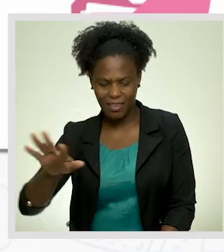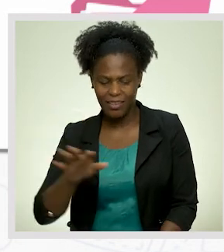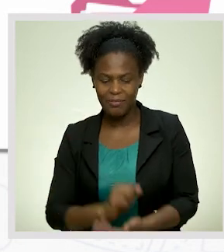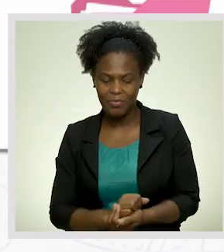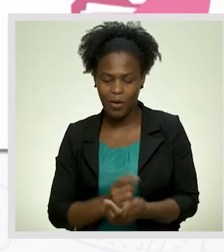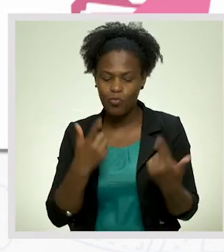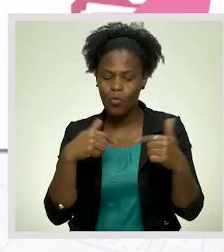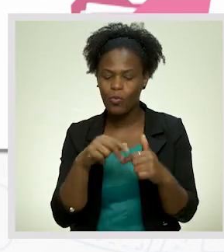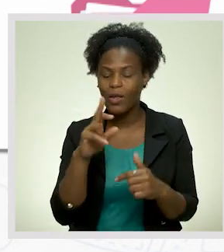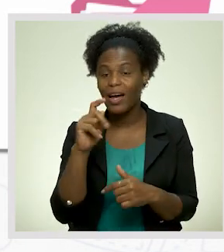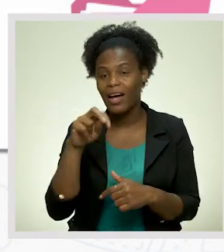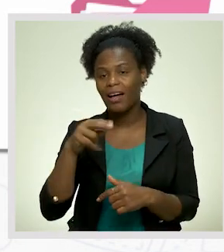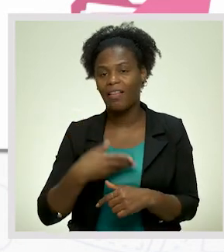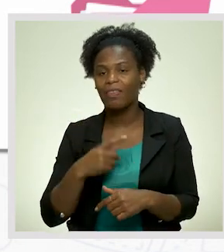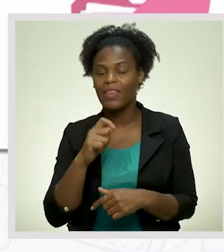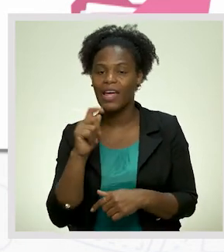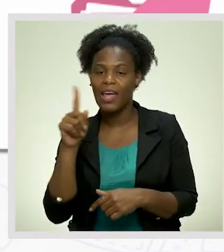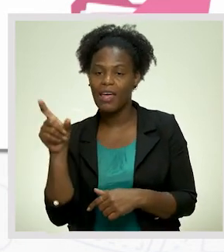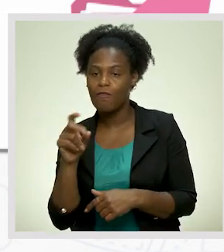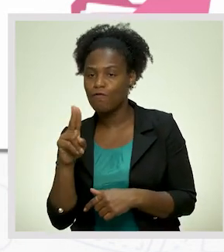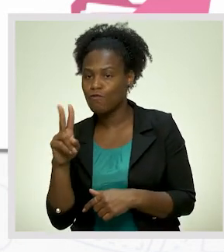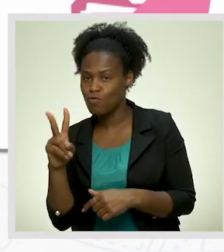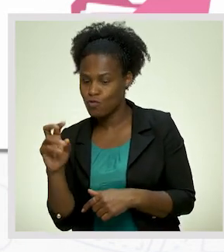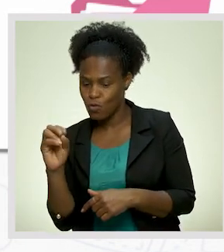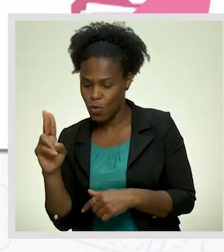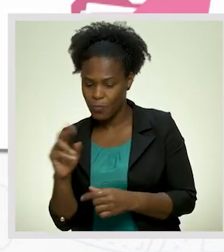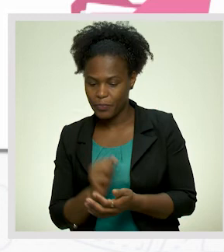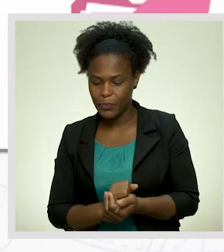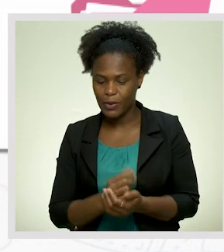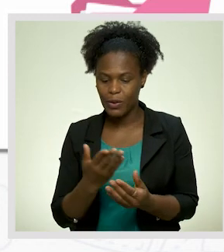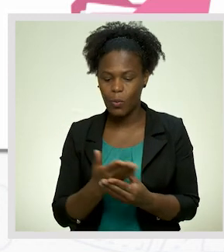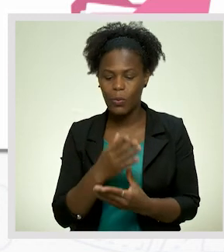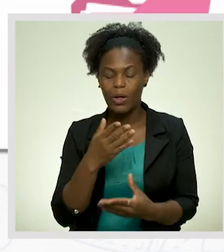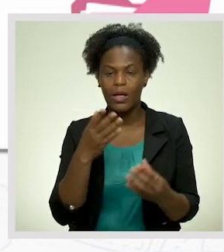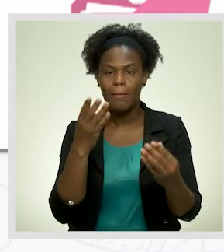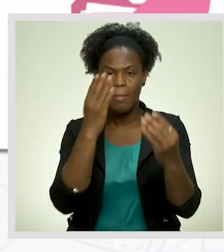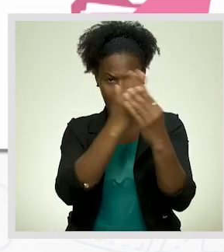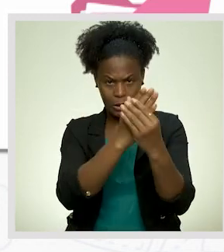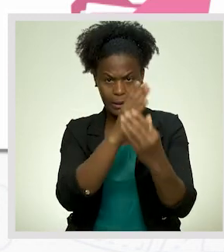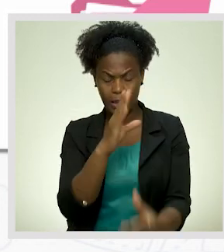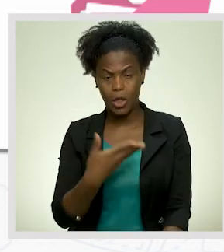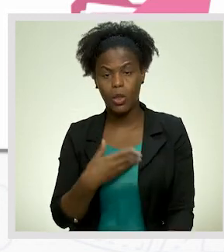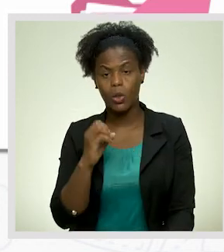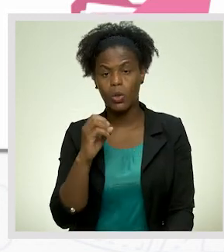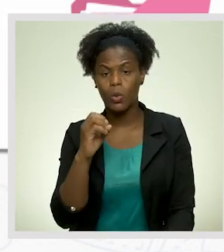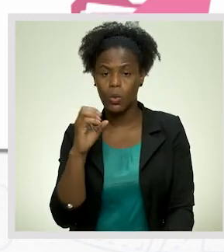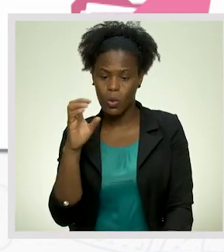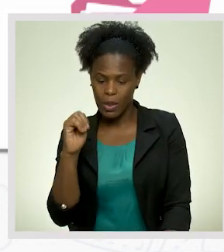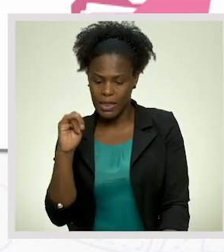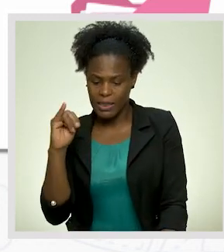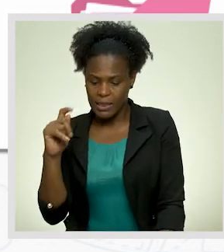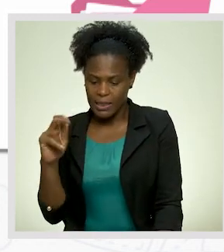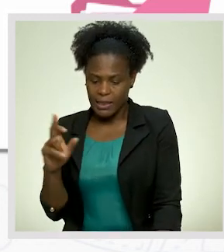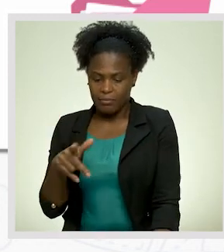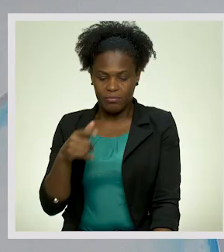Dossier, un dossier. Vous voyez? Garçon, ok, vous savez. Boutique,